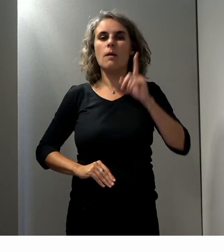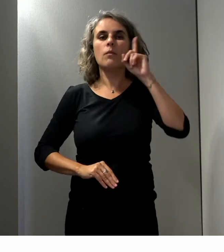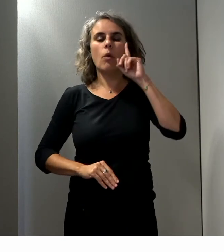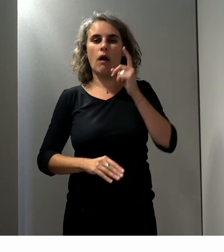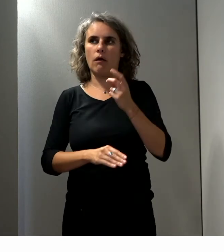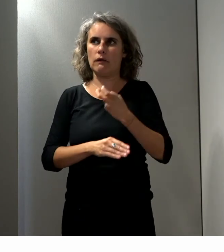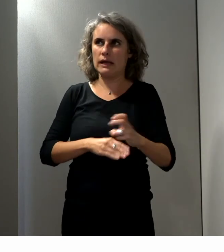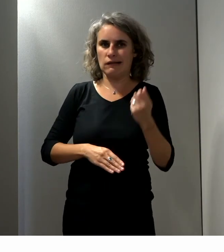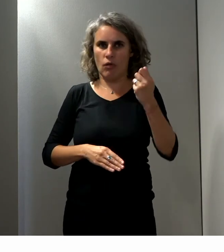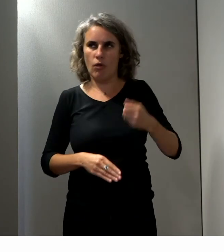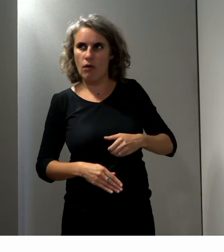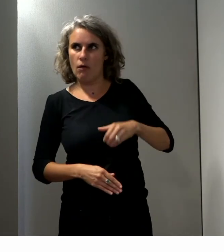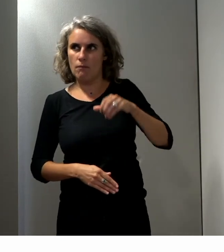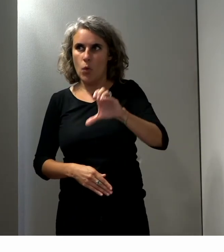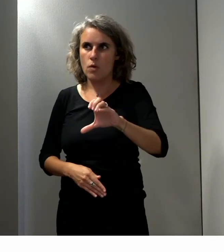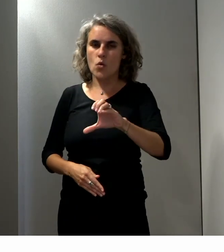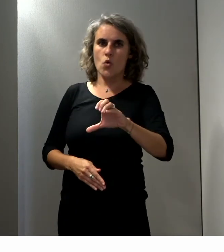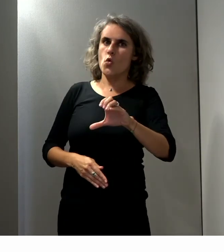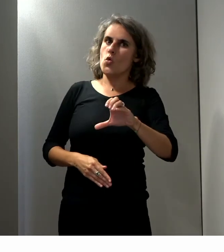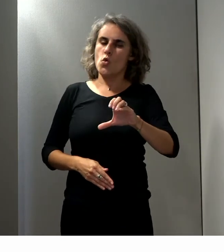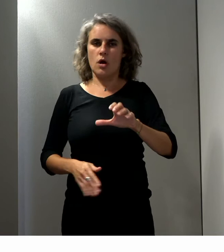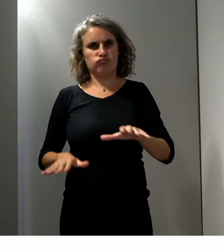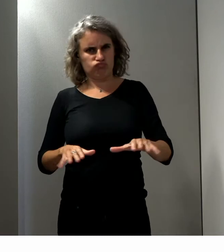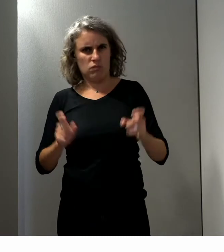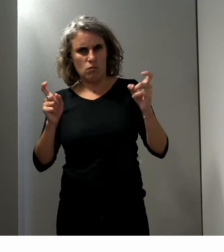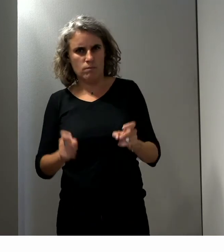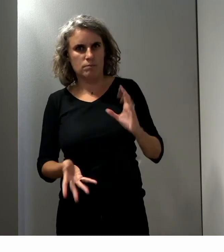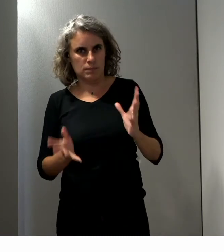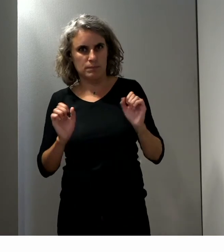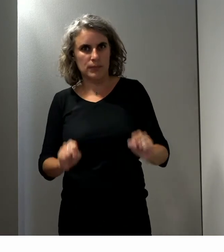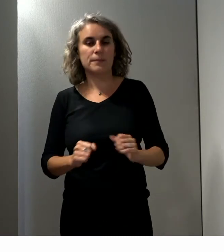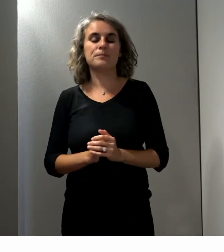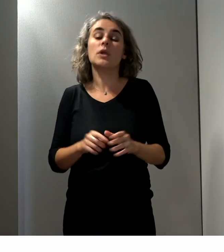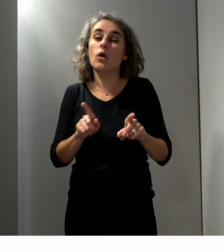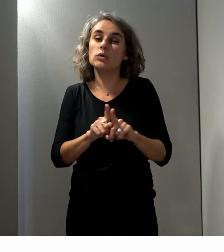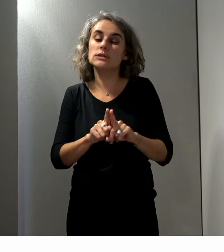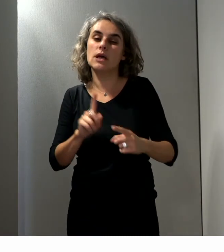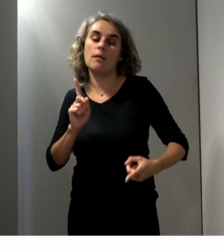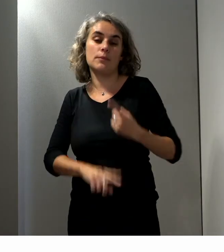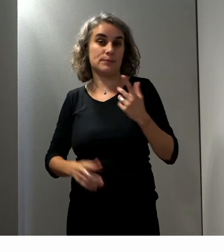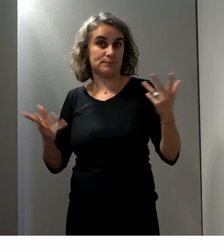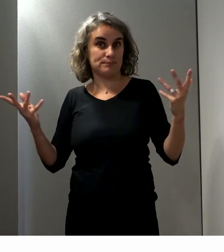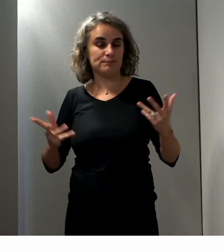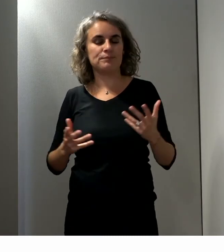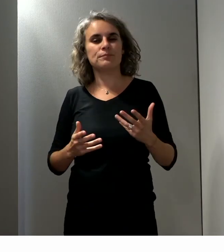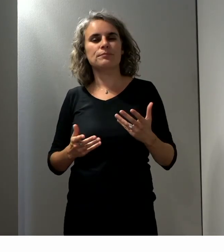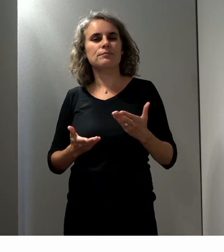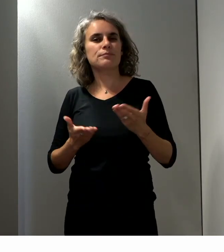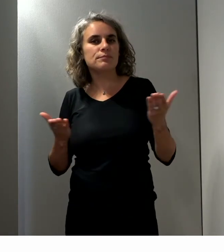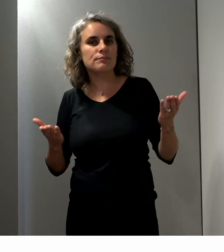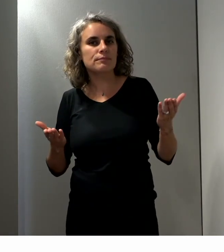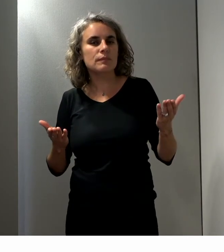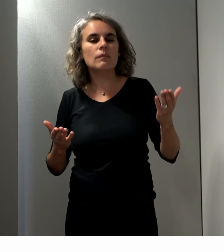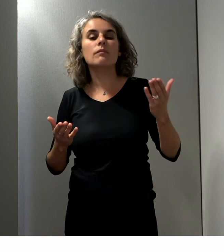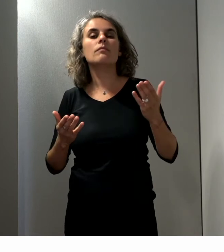fonds propres est un petit peu moindre au départ. Et puis peut-être rassurer sur et si on